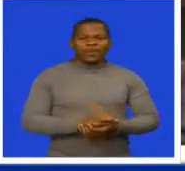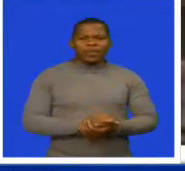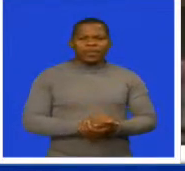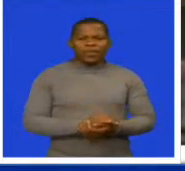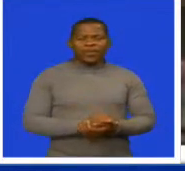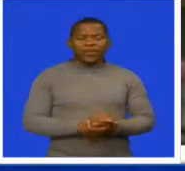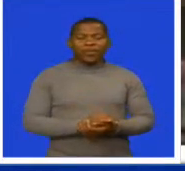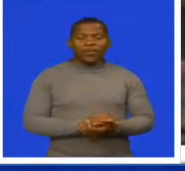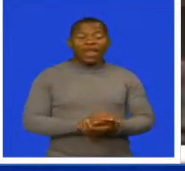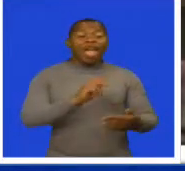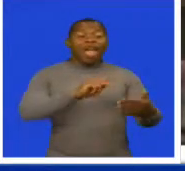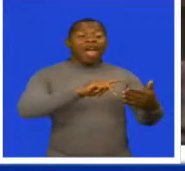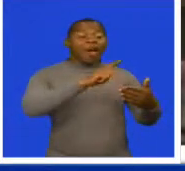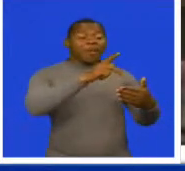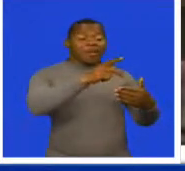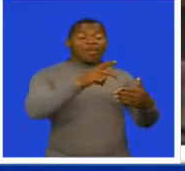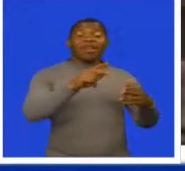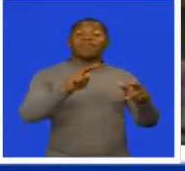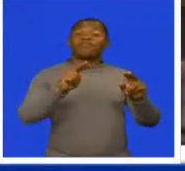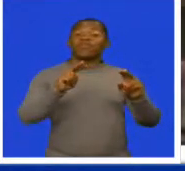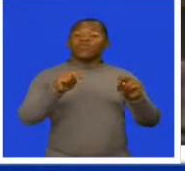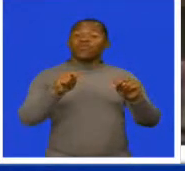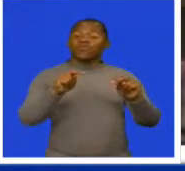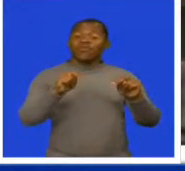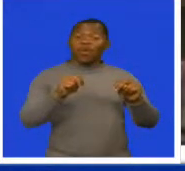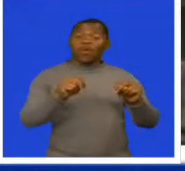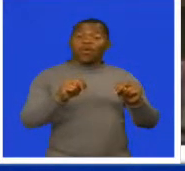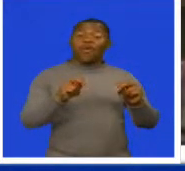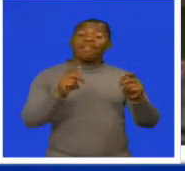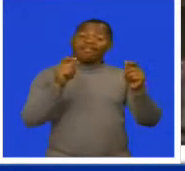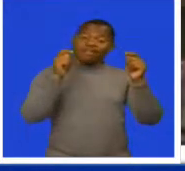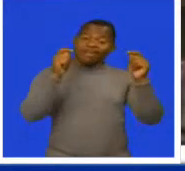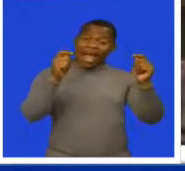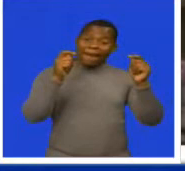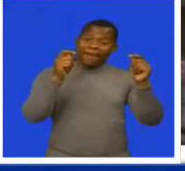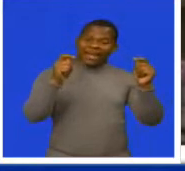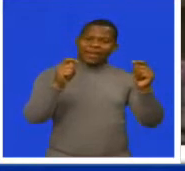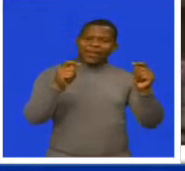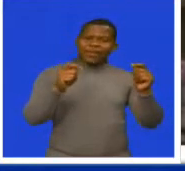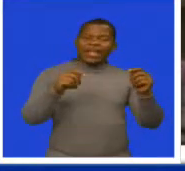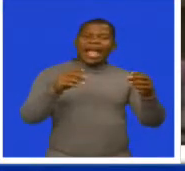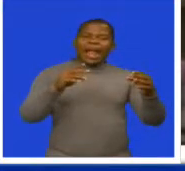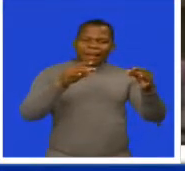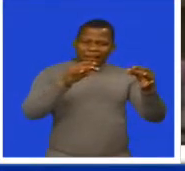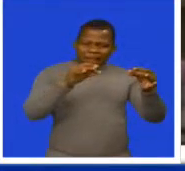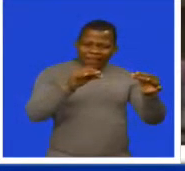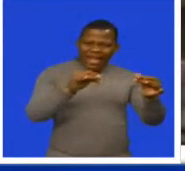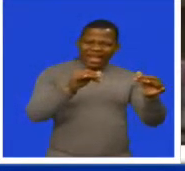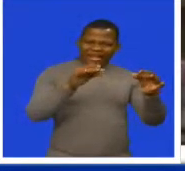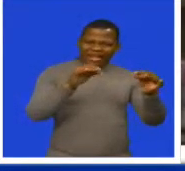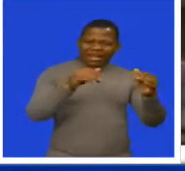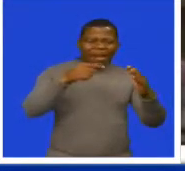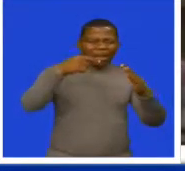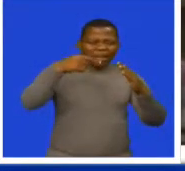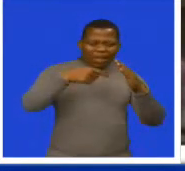unqiphisa la maplastic lolusukunyiswe indvuna babe Moses vulakade